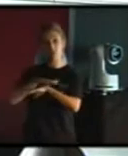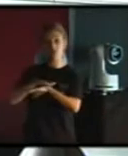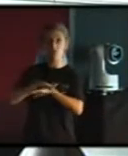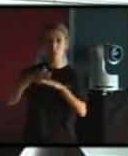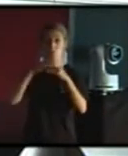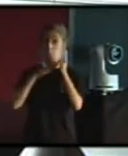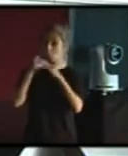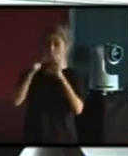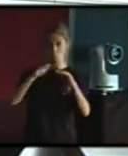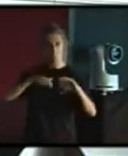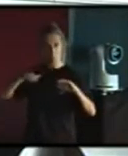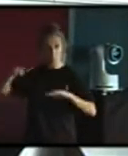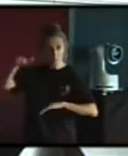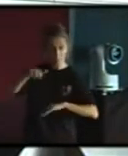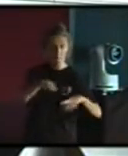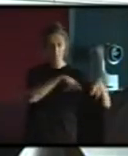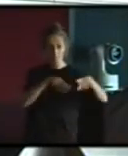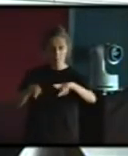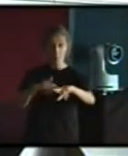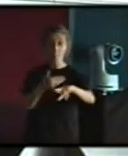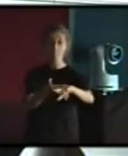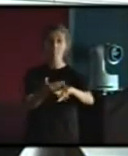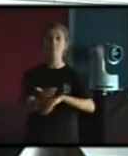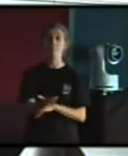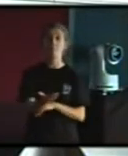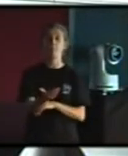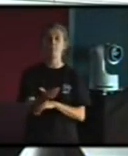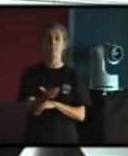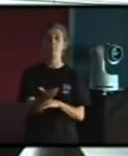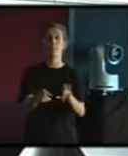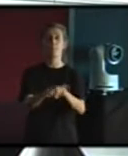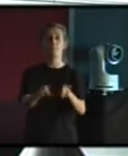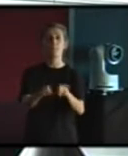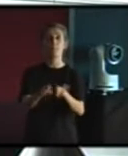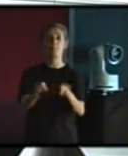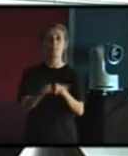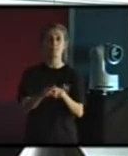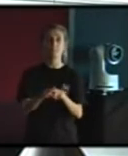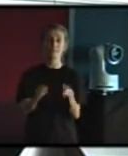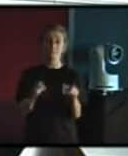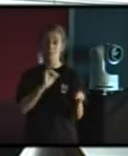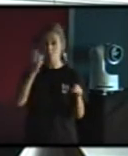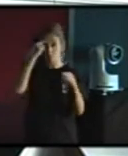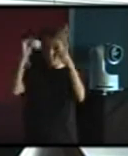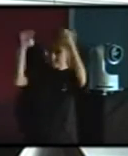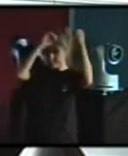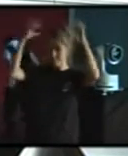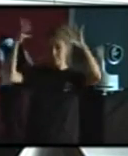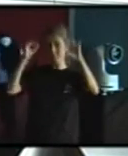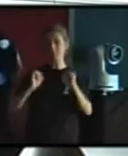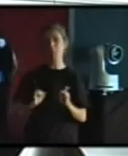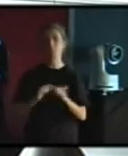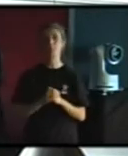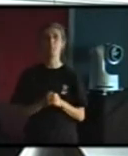paysage du fleuve et le paysage mémoriel et imaginaire que les